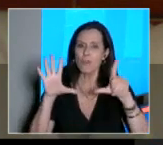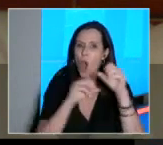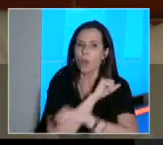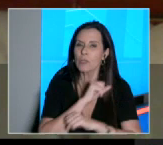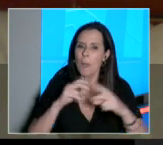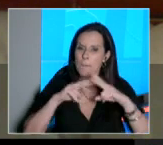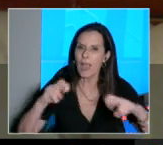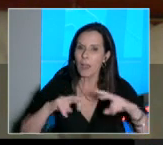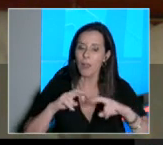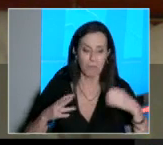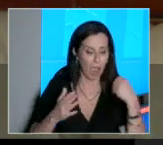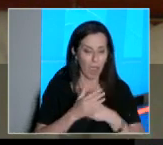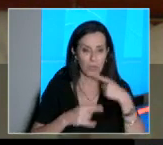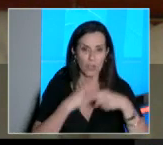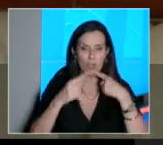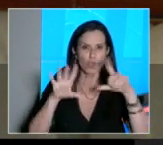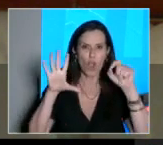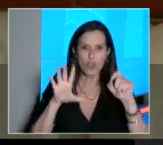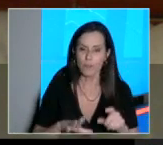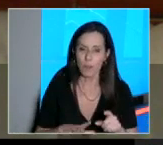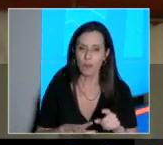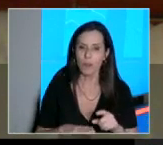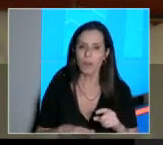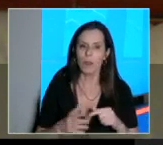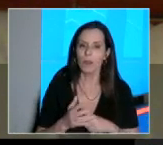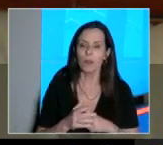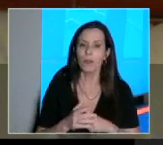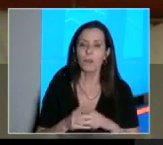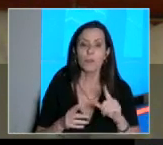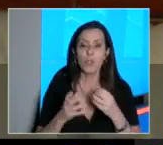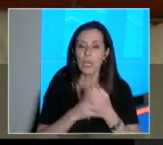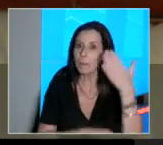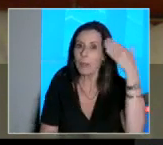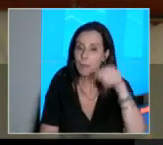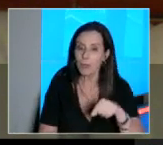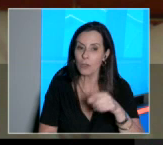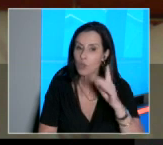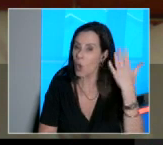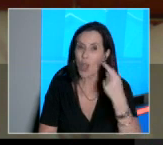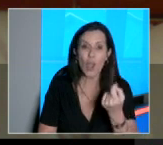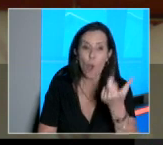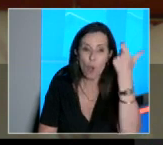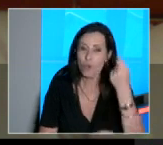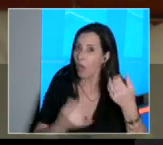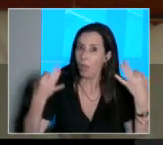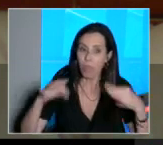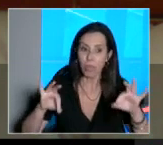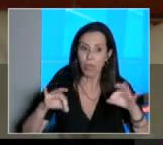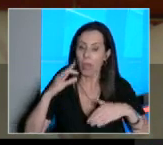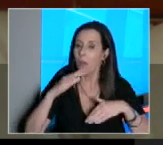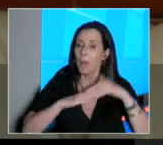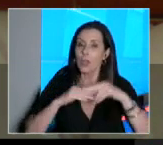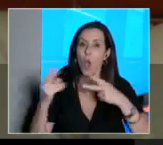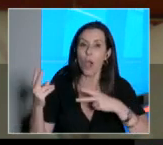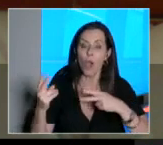אוניברסיטאות מחקר, עד אמצע שנות ה-70, הדור שהקים את המדינה, שלא היה לו גרוש על הנשמה, בנה